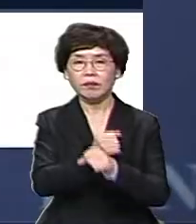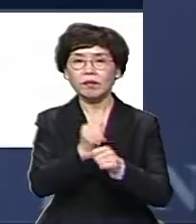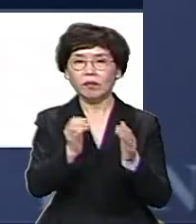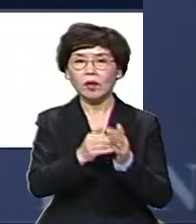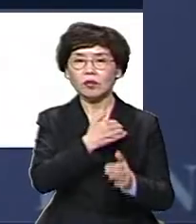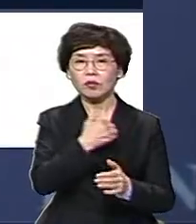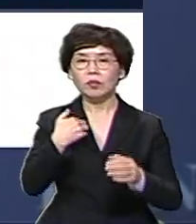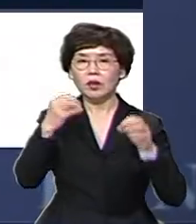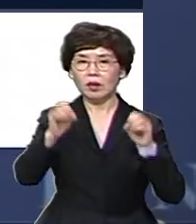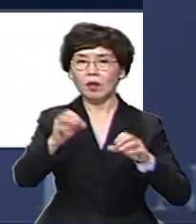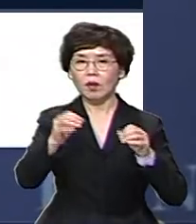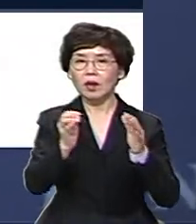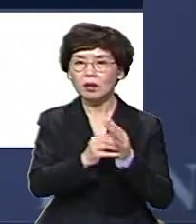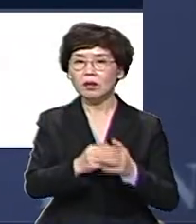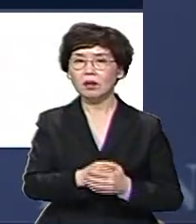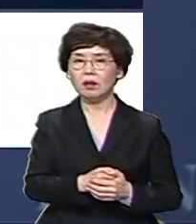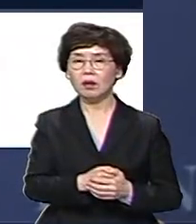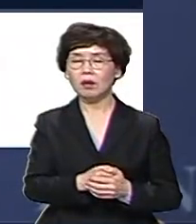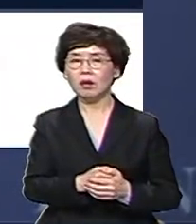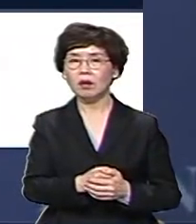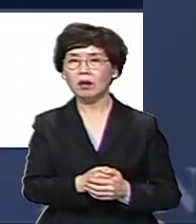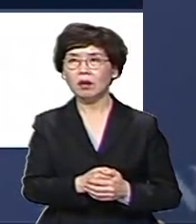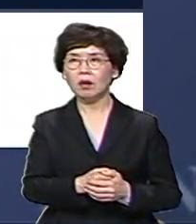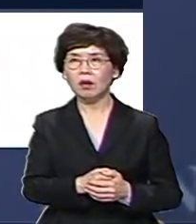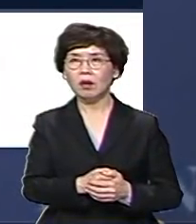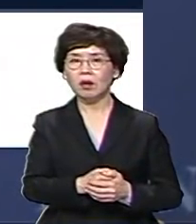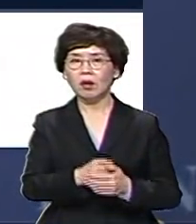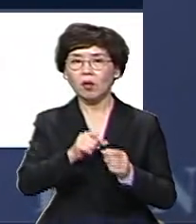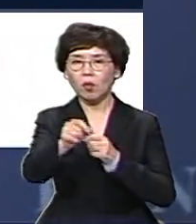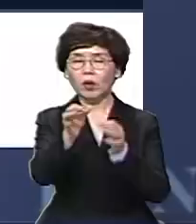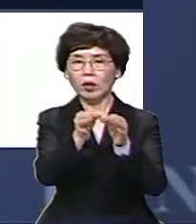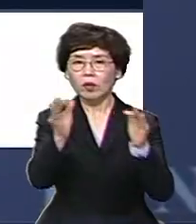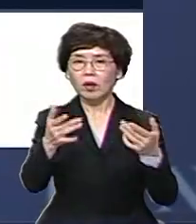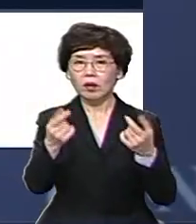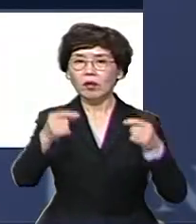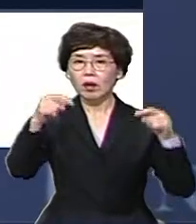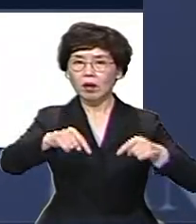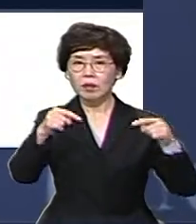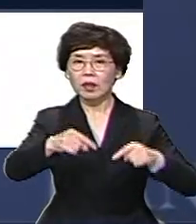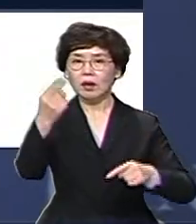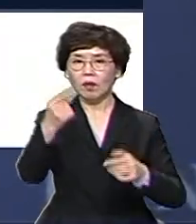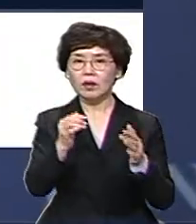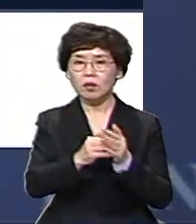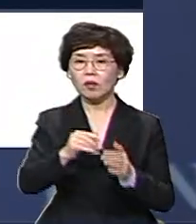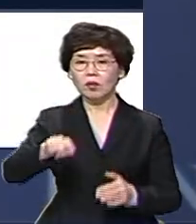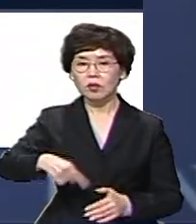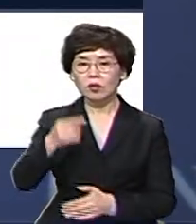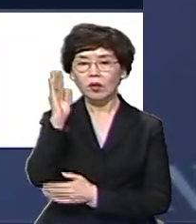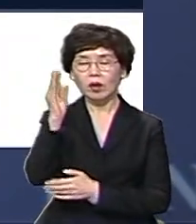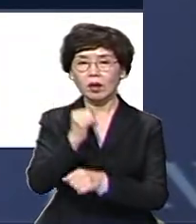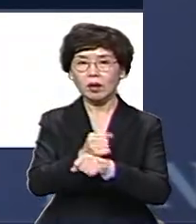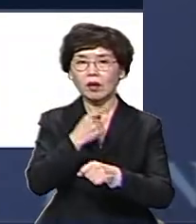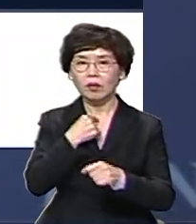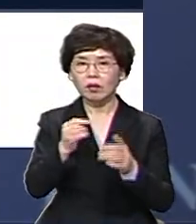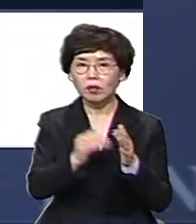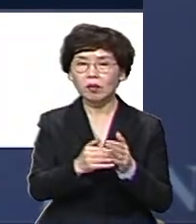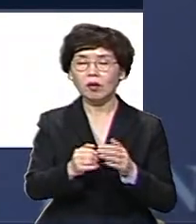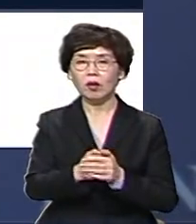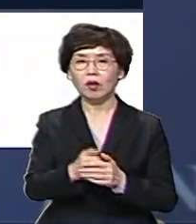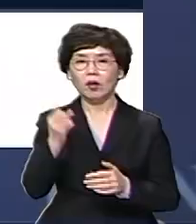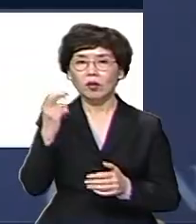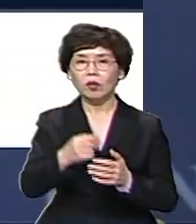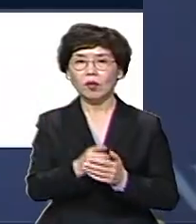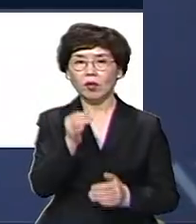섹션을 해제하겠다라는 그런 얘기를 했다는 말씀이신가요? 예, 했습니다. 그래서 제재 해제에 대해서 또 영변 핵시설 파괴에 대해서 얘기를 충분히